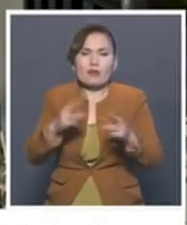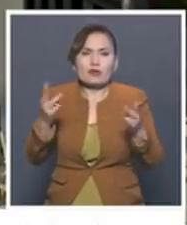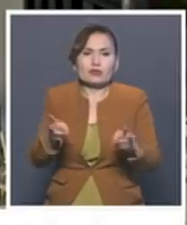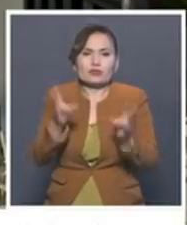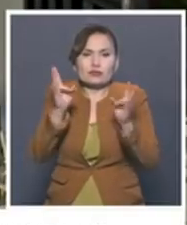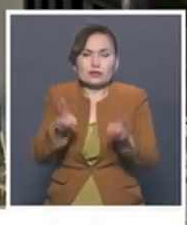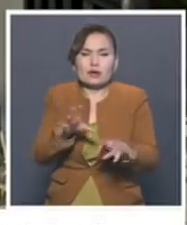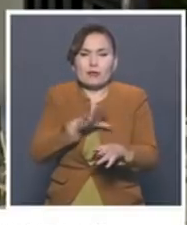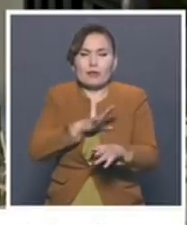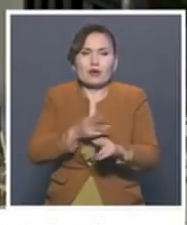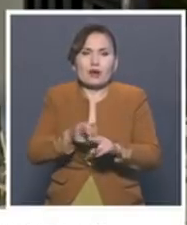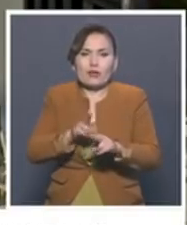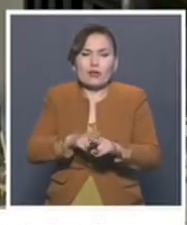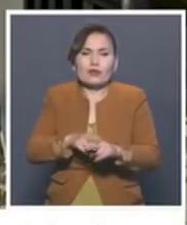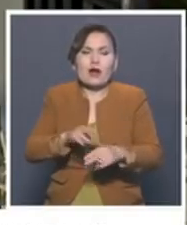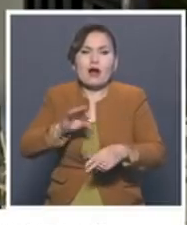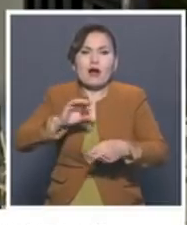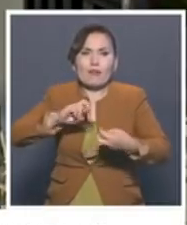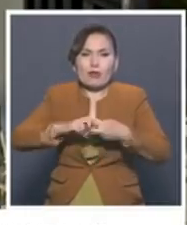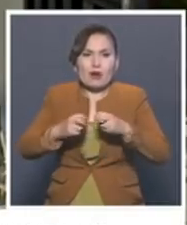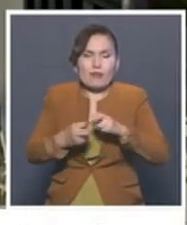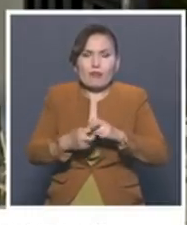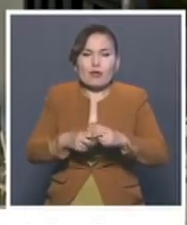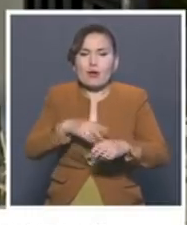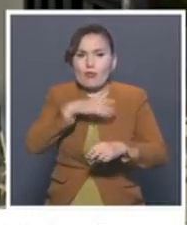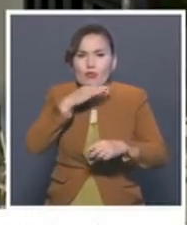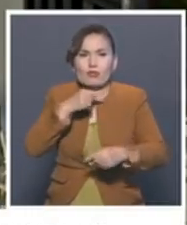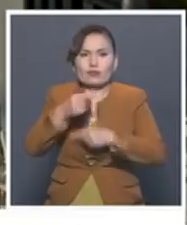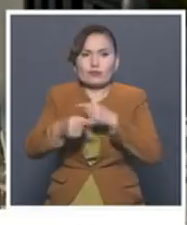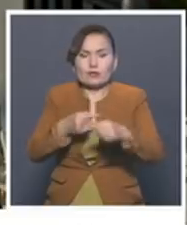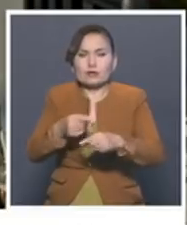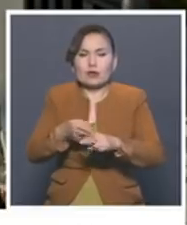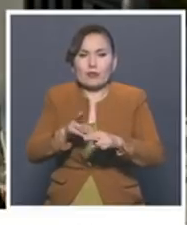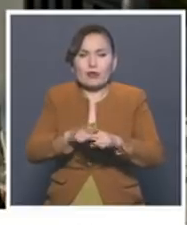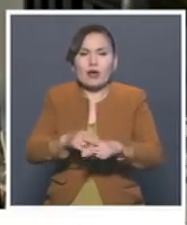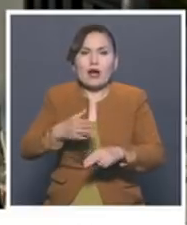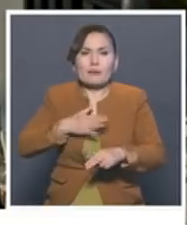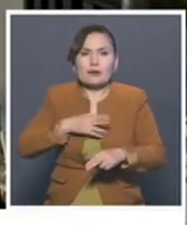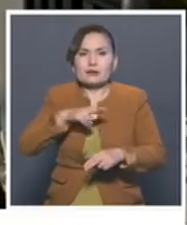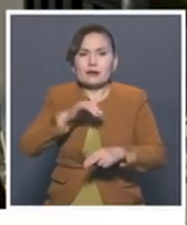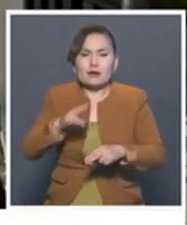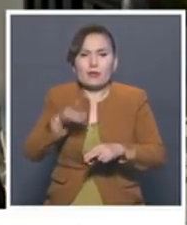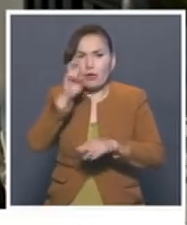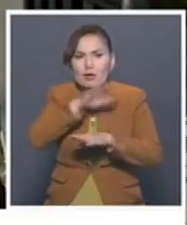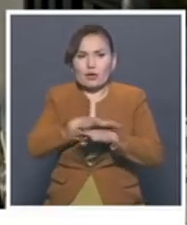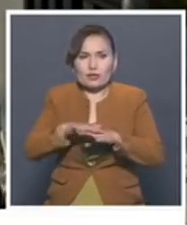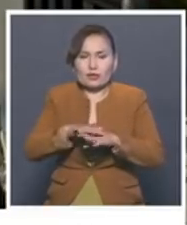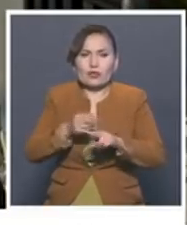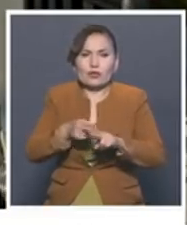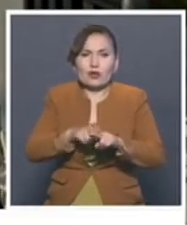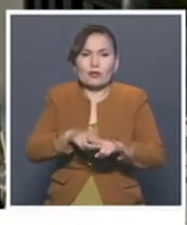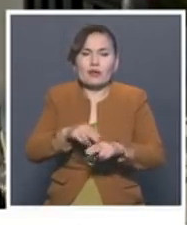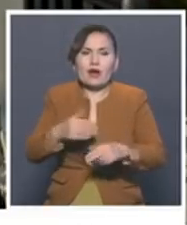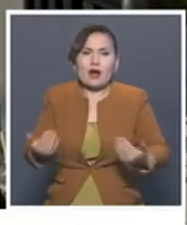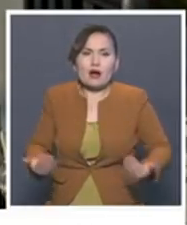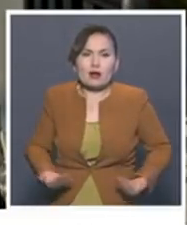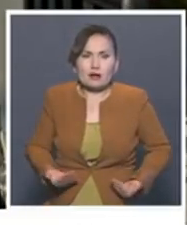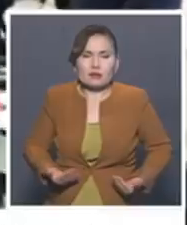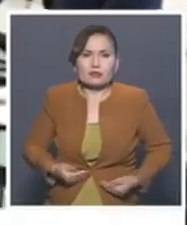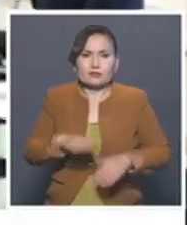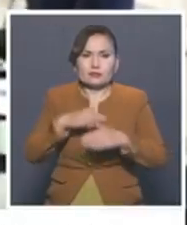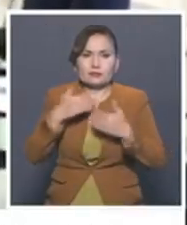отырмыз. Проблеманың соңы проблемаға ұласып жатыр. Әлеуметтік желіде жазып жатыр ғой. Біз Ливанда өмір сүрмей, күреспен күн кешіп жатыр